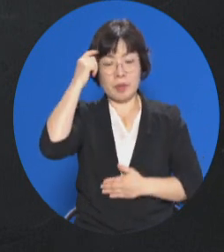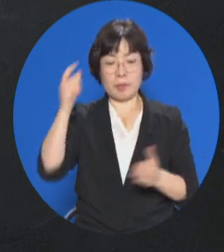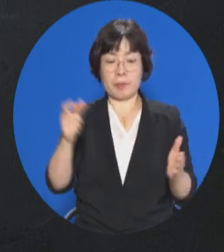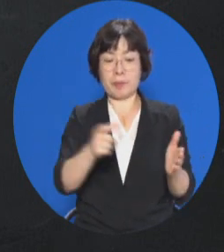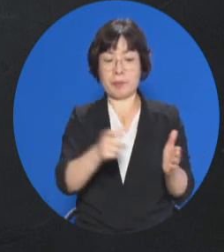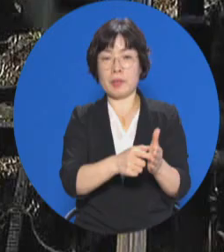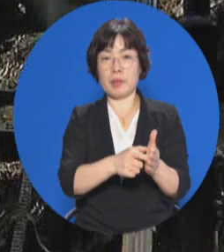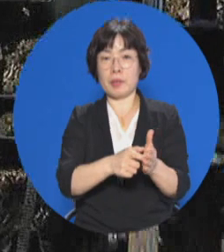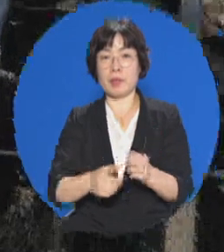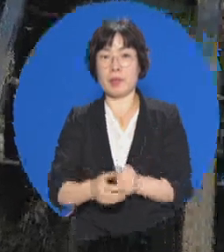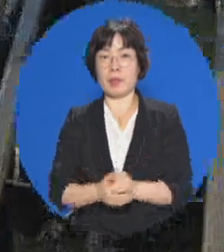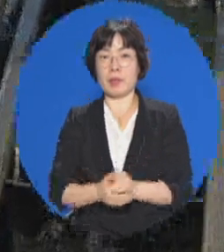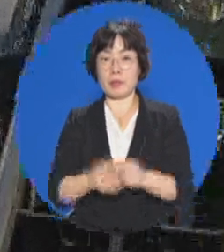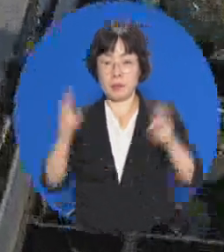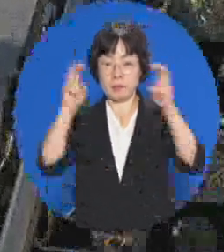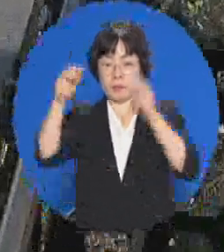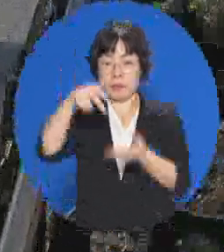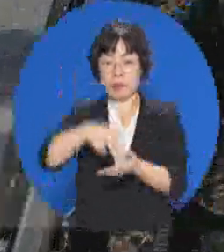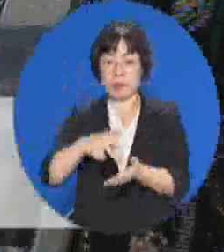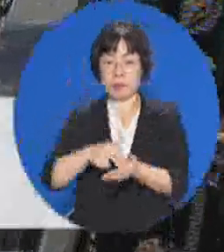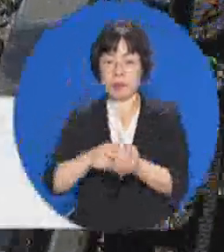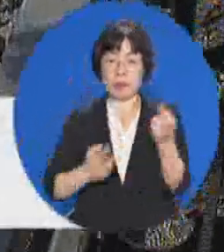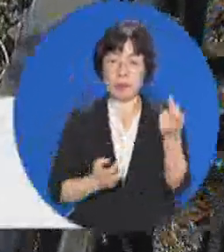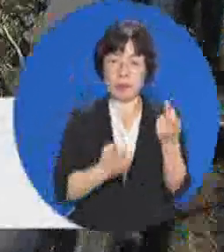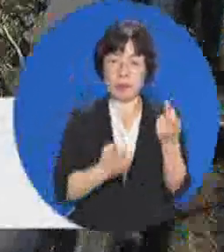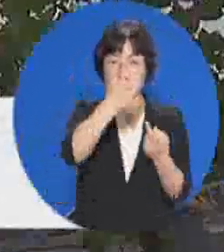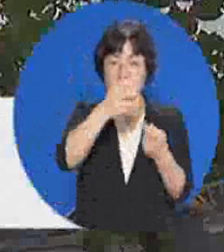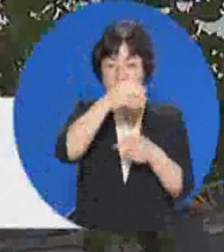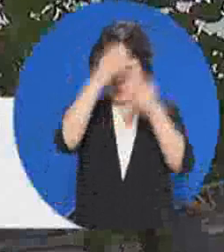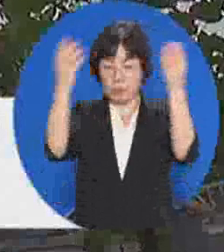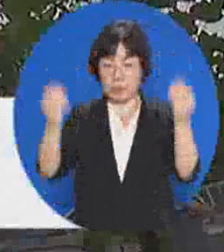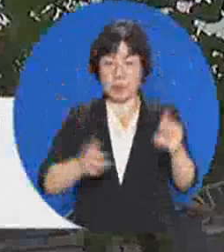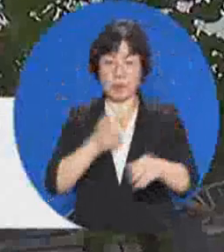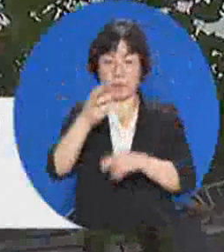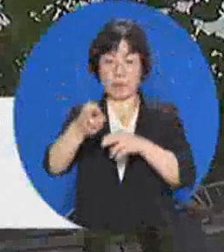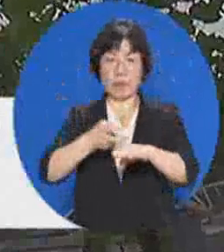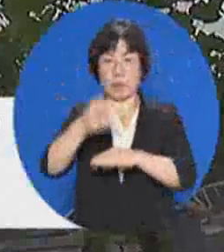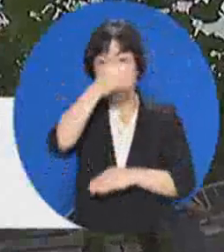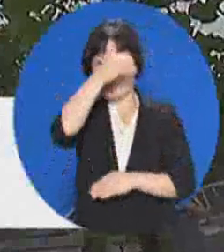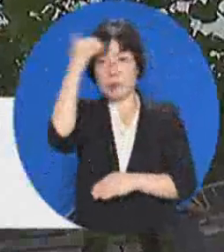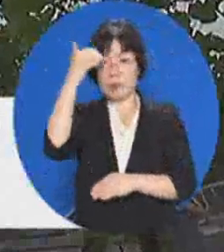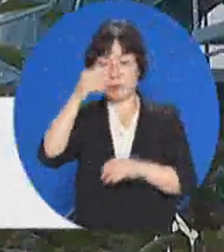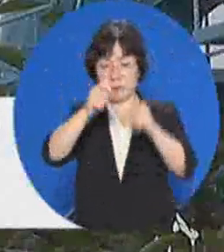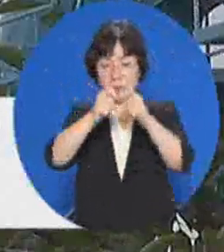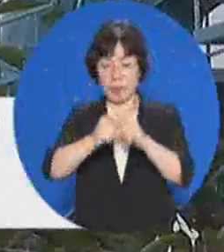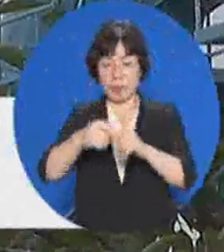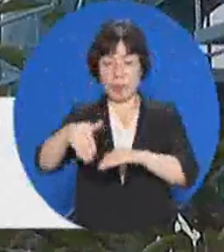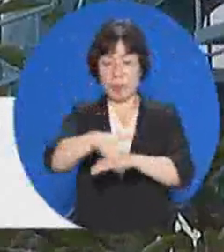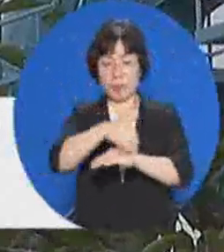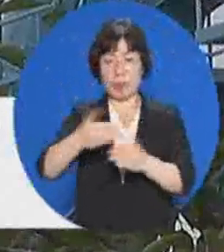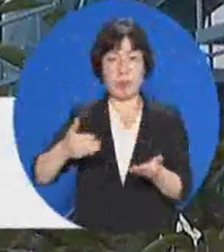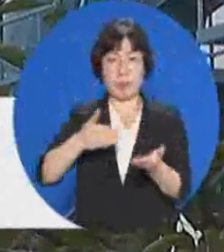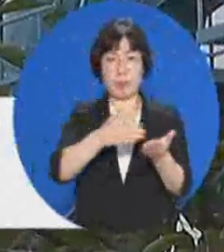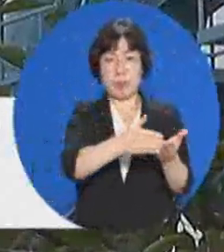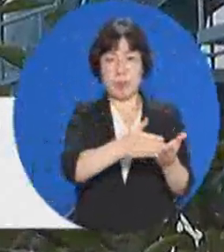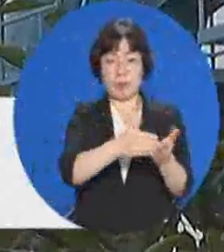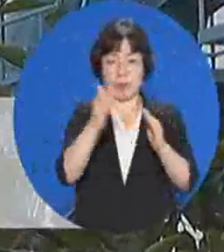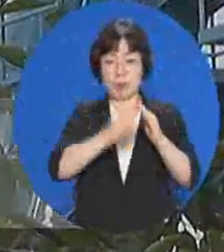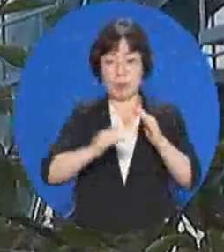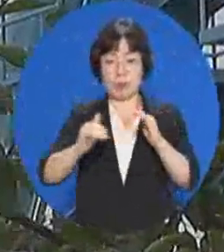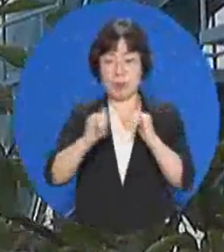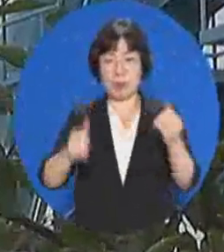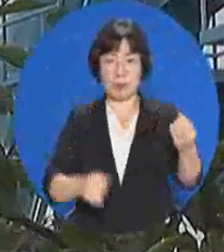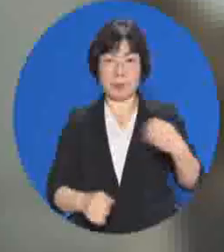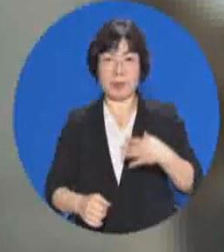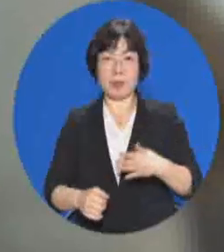있습니다. 업체가 모노레일과 대관람차 설치 등 비교적 구체적인 안도 제시했다는 게 담당 공무원의